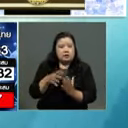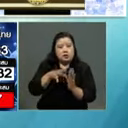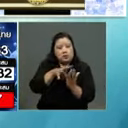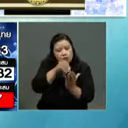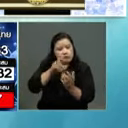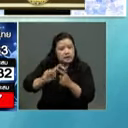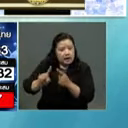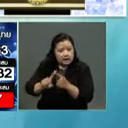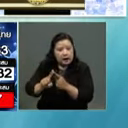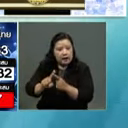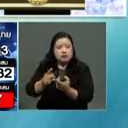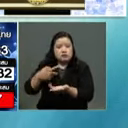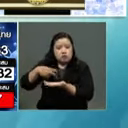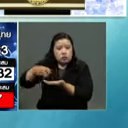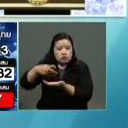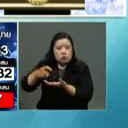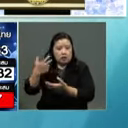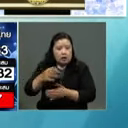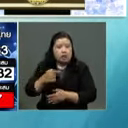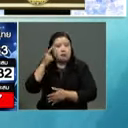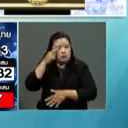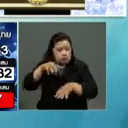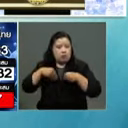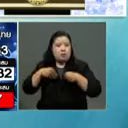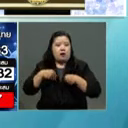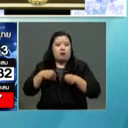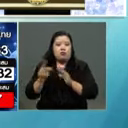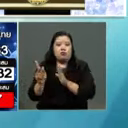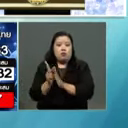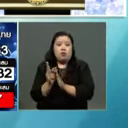นี้หรือที่เห็นเห็นมาตรการของศปภ.นี้เข้าใจมาตรการ 5